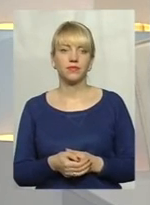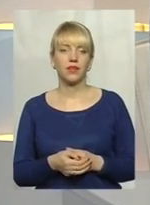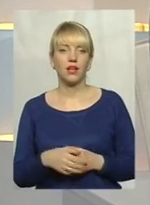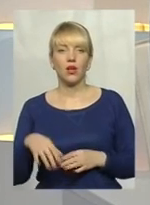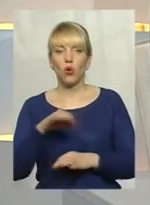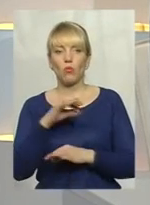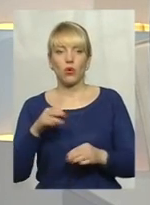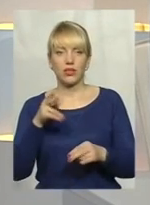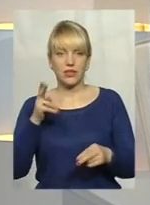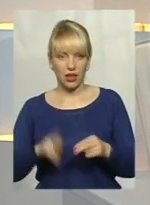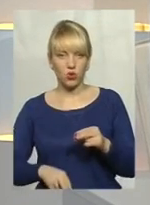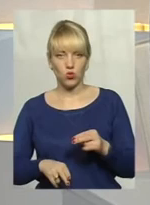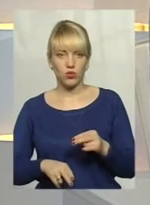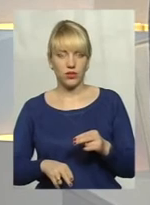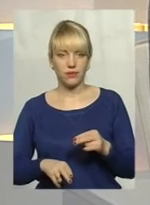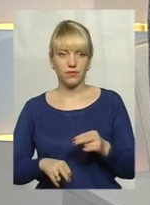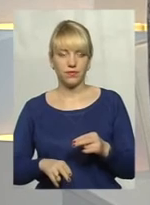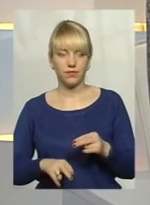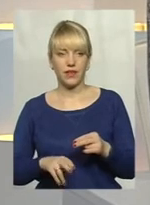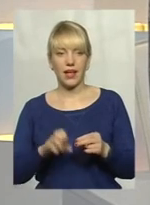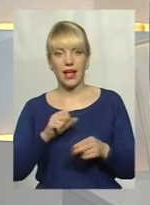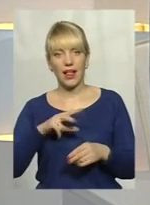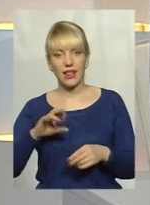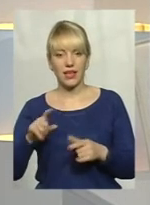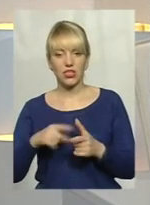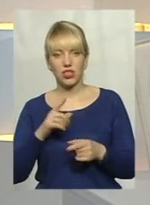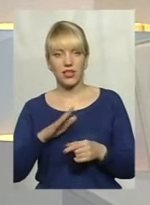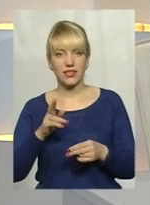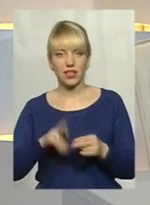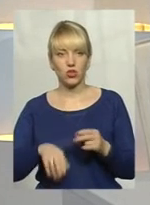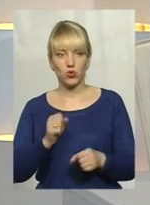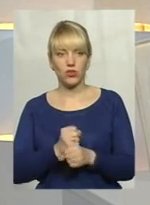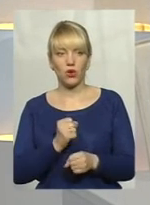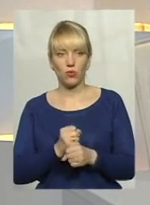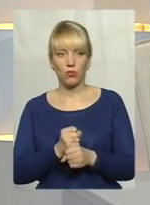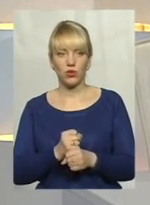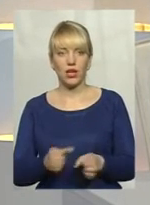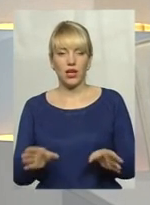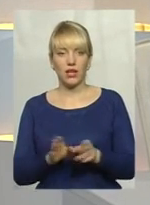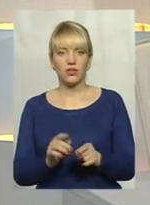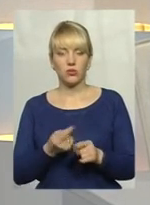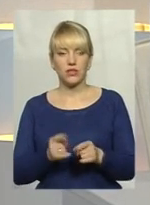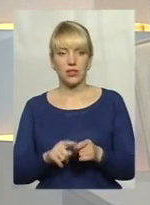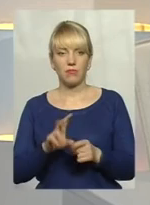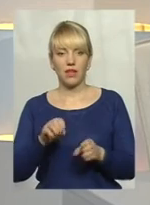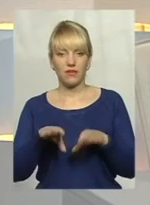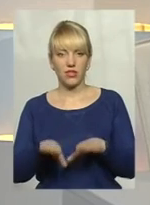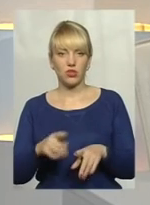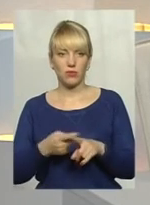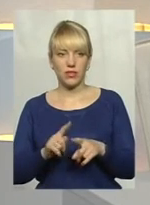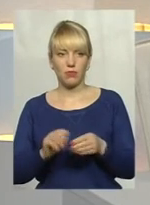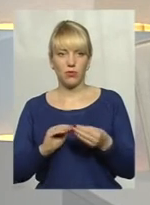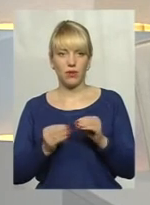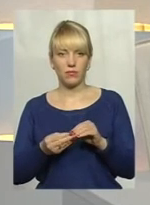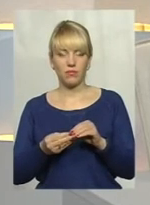Проект закінчується, але чи не закінчиться робота разом з ним над вирішенням цієї